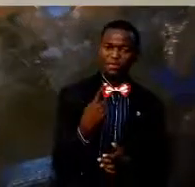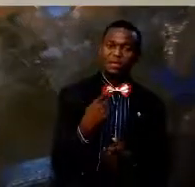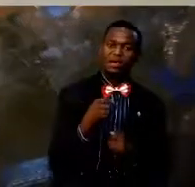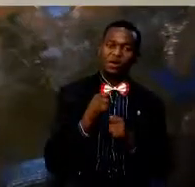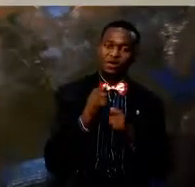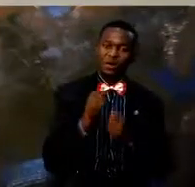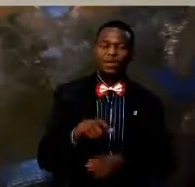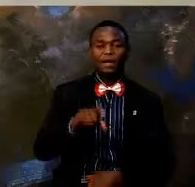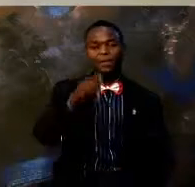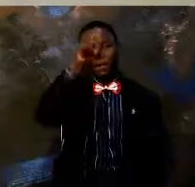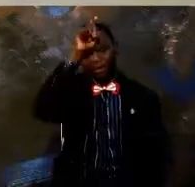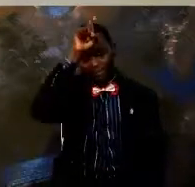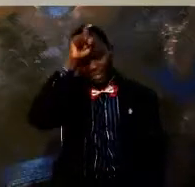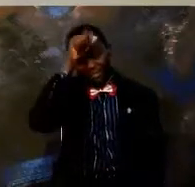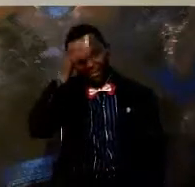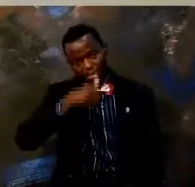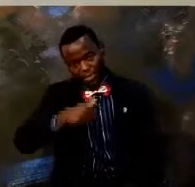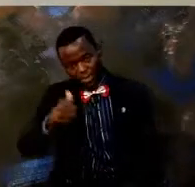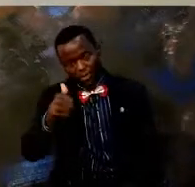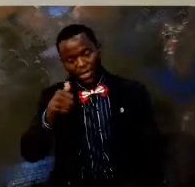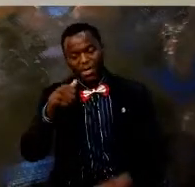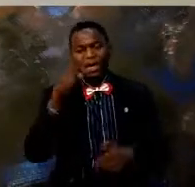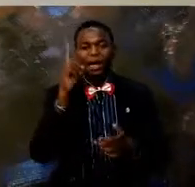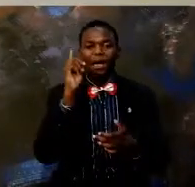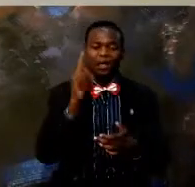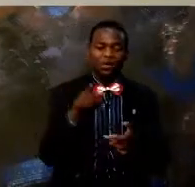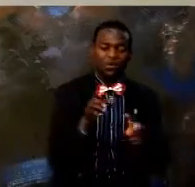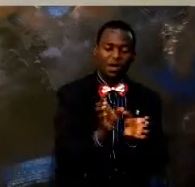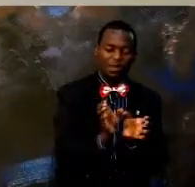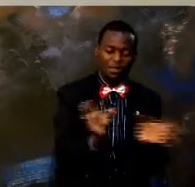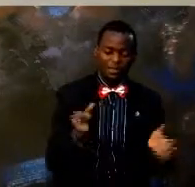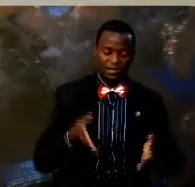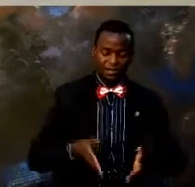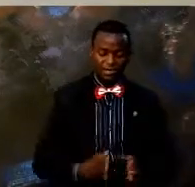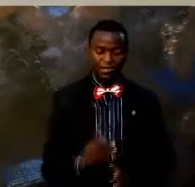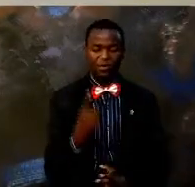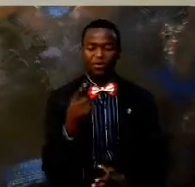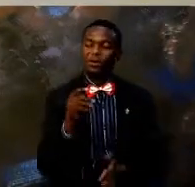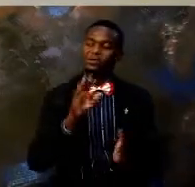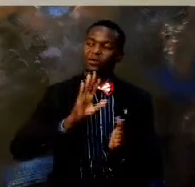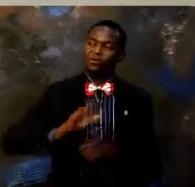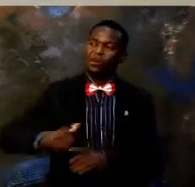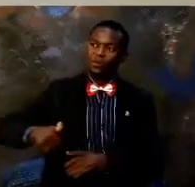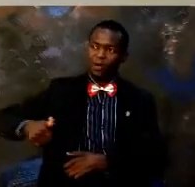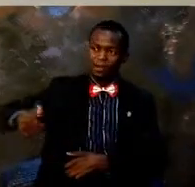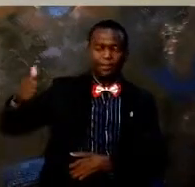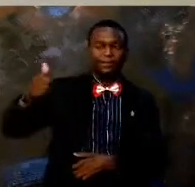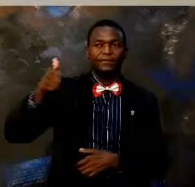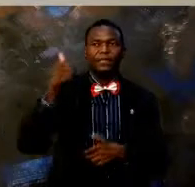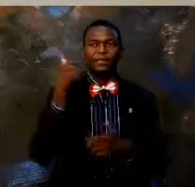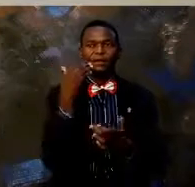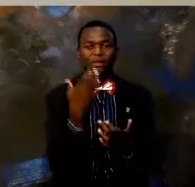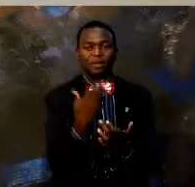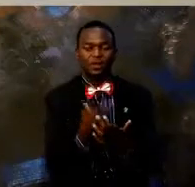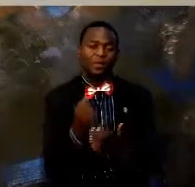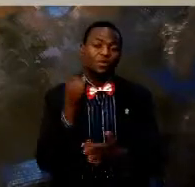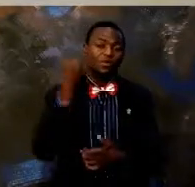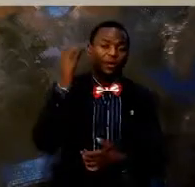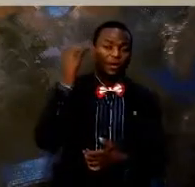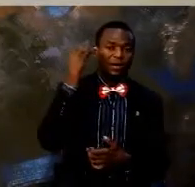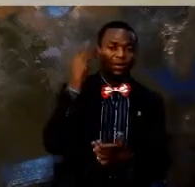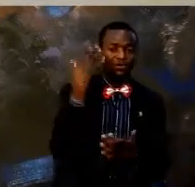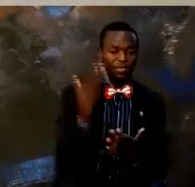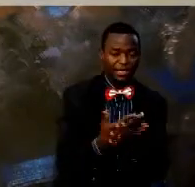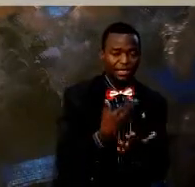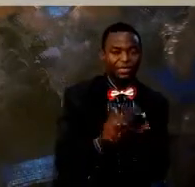wa Misri wenyewe alikuwa anatenga wazaliwa wa kwanza kuwa wake. Nikawa nakuwa na ushauri, ushauku ya